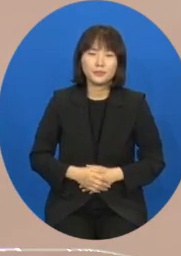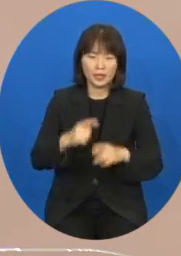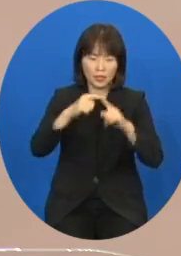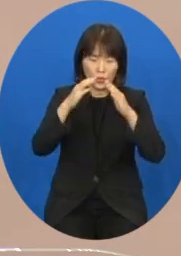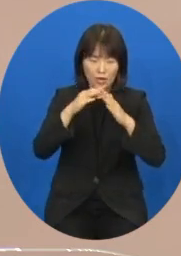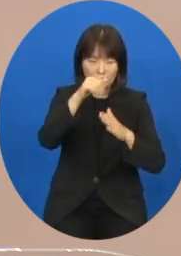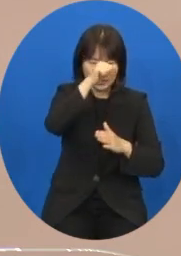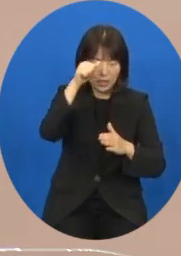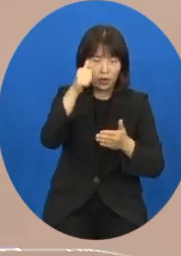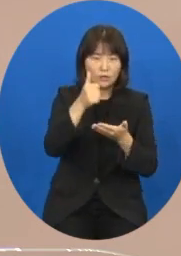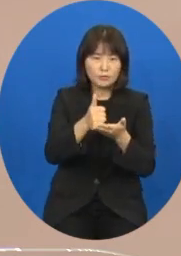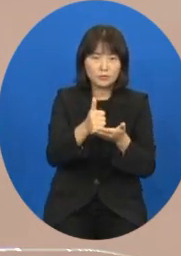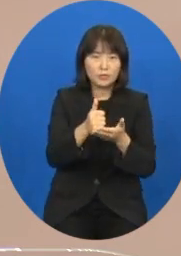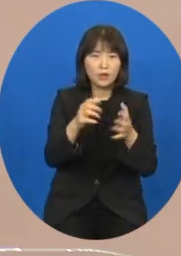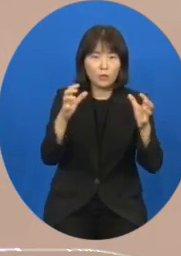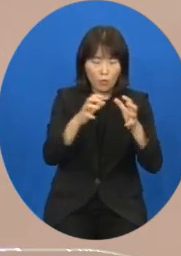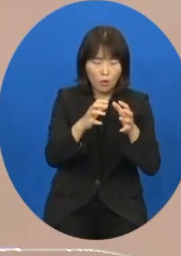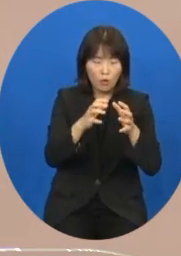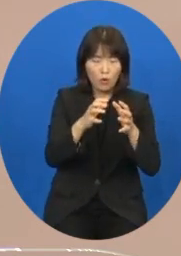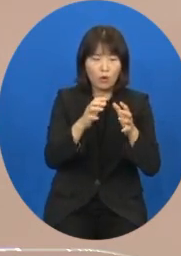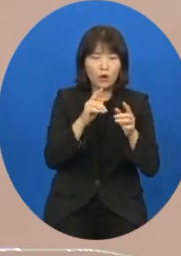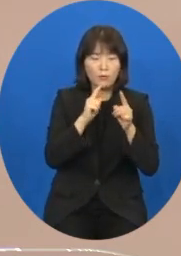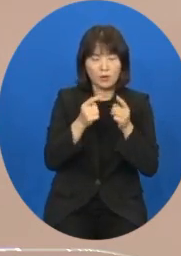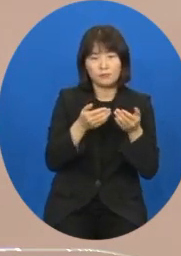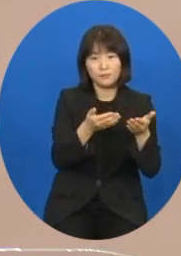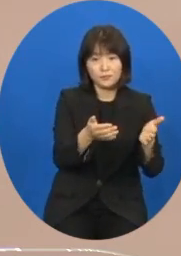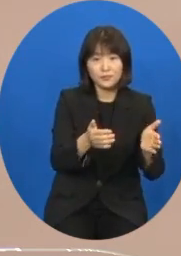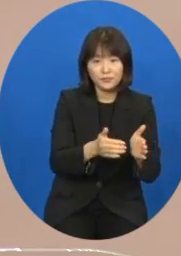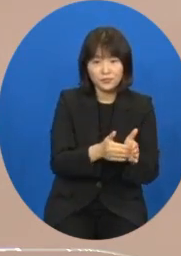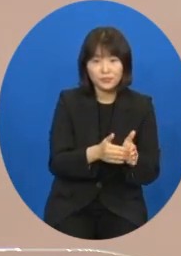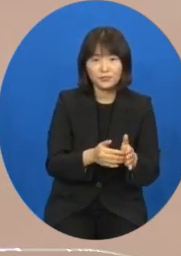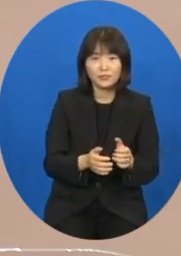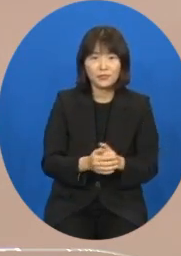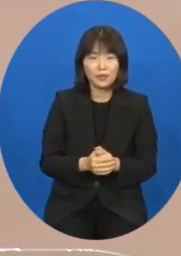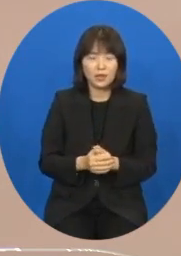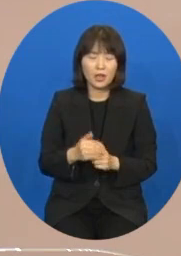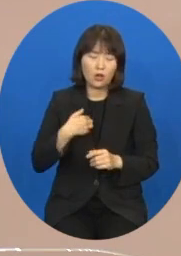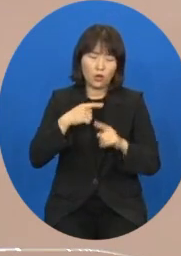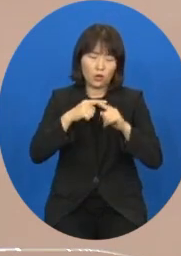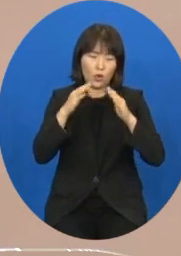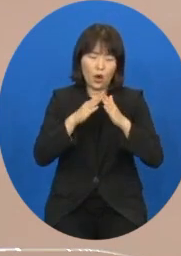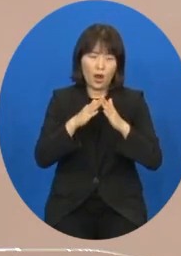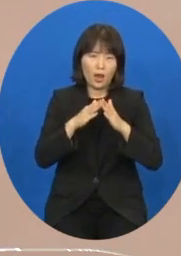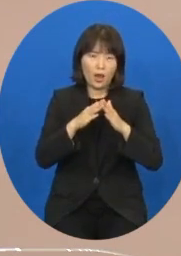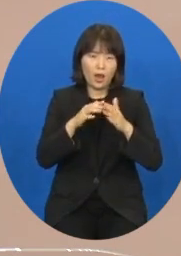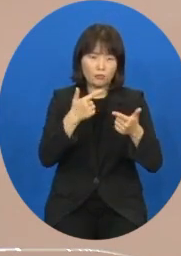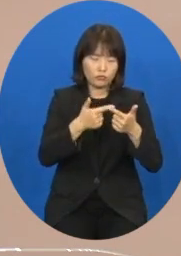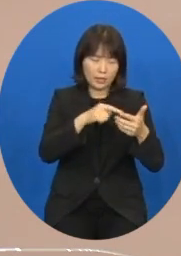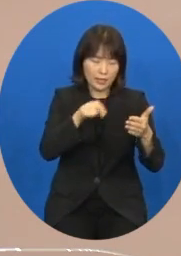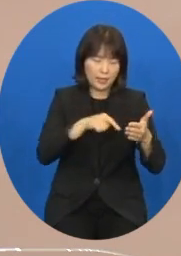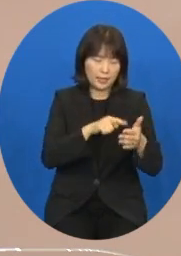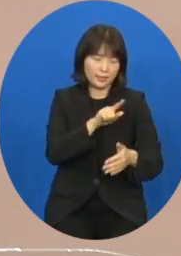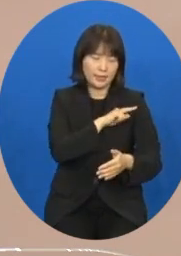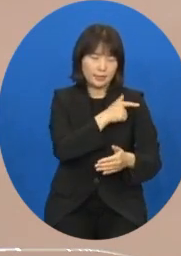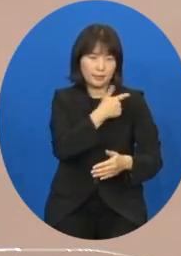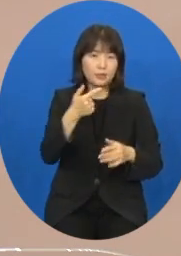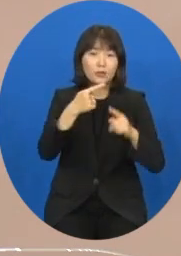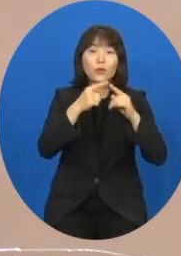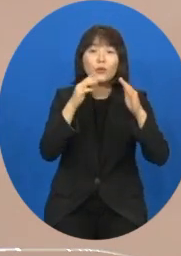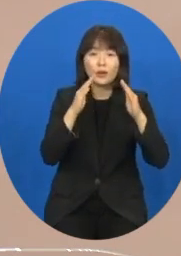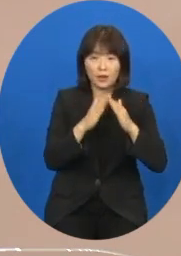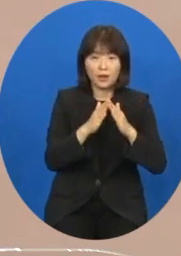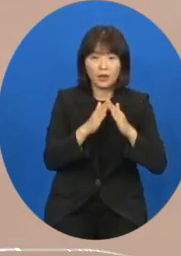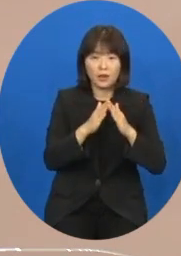장로님들하고 그 이야기를 했습니다. 감리사님이 그렇게 말씀하시는데 우리 교회가 지방에서 제일 큰 교회인데 우리 교회가